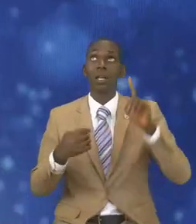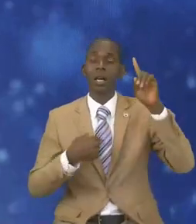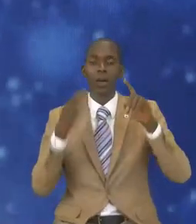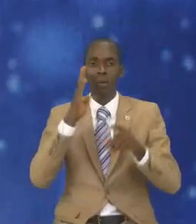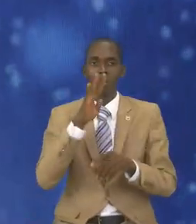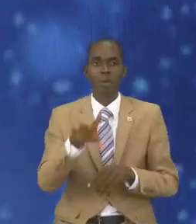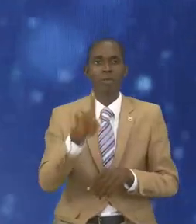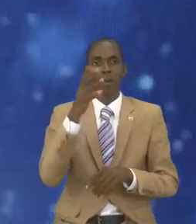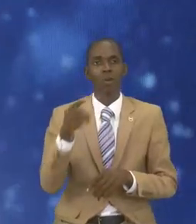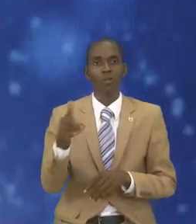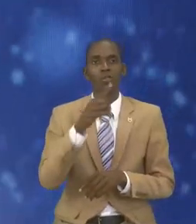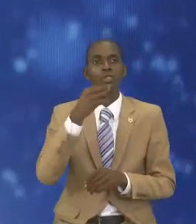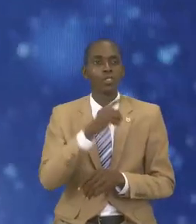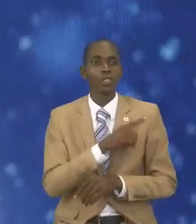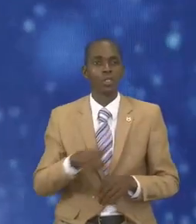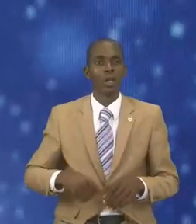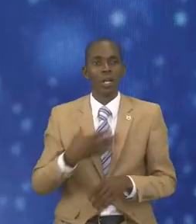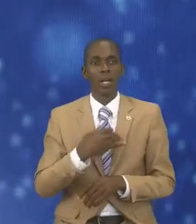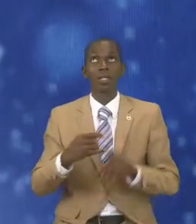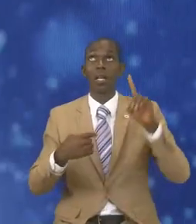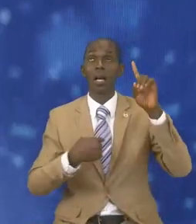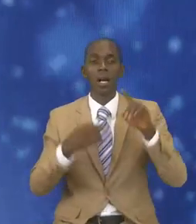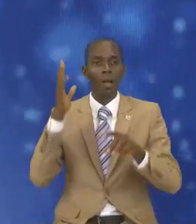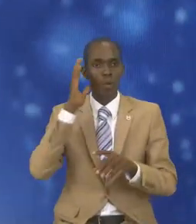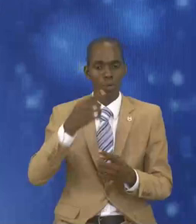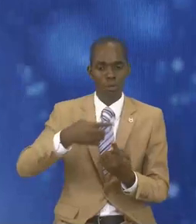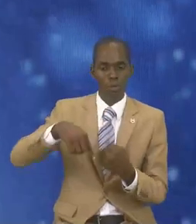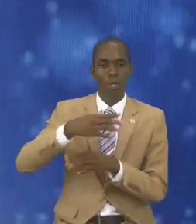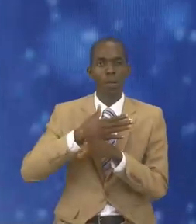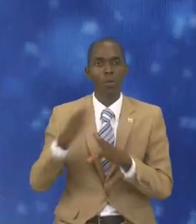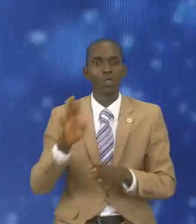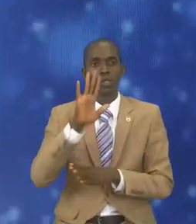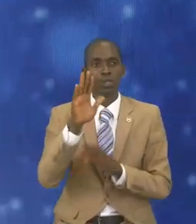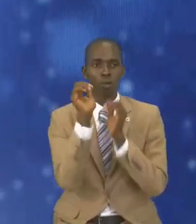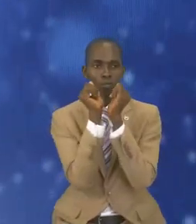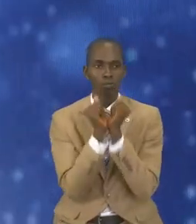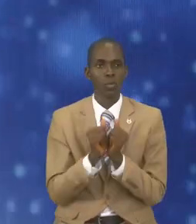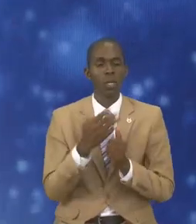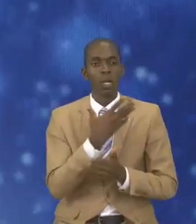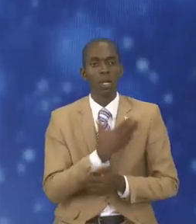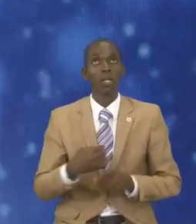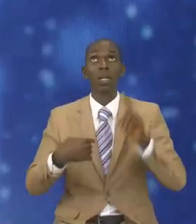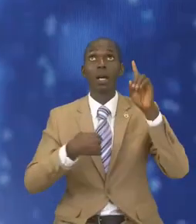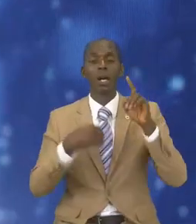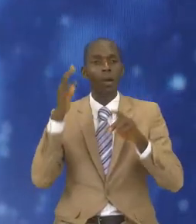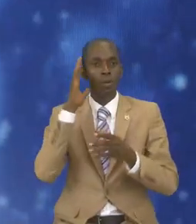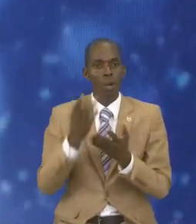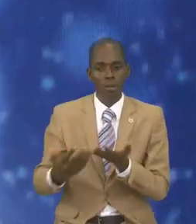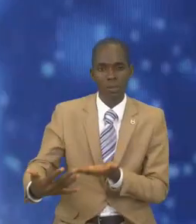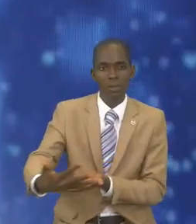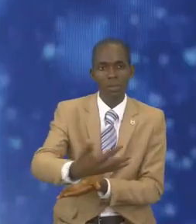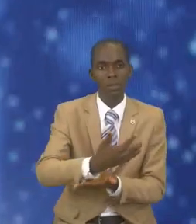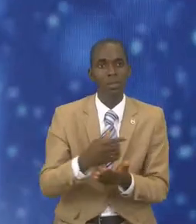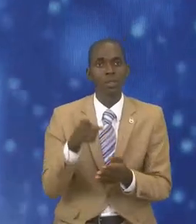dit l'Éternel, et je ramènerai vos captifs. Je vous rassemblerai de toutes les nations et de tous